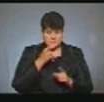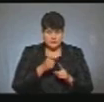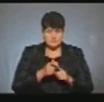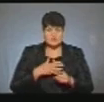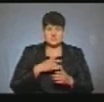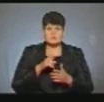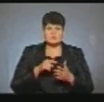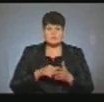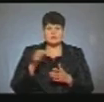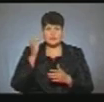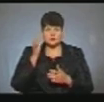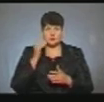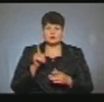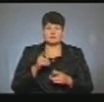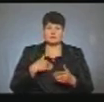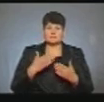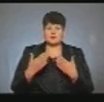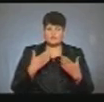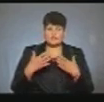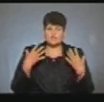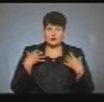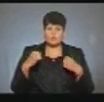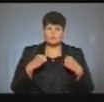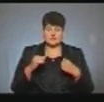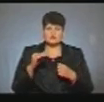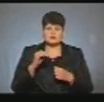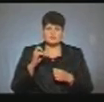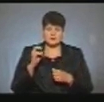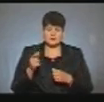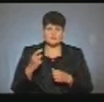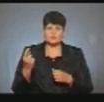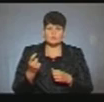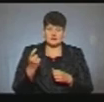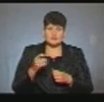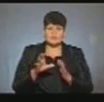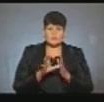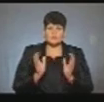наші запитання і нагадаю, що ми спілкувалися з начальником управління житлово-комунального господарства та